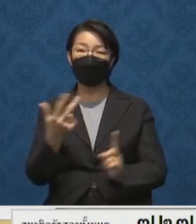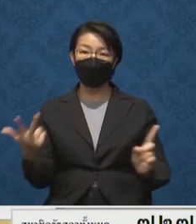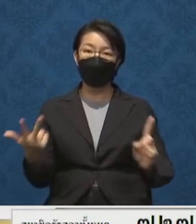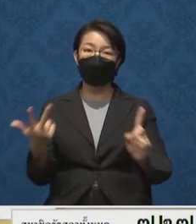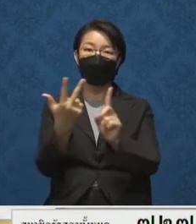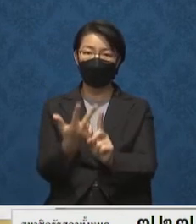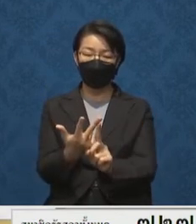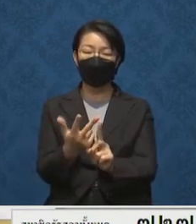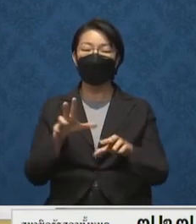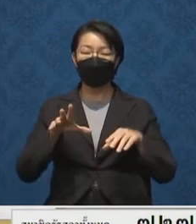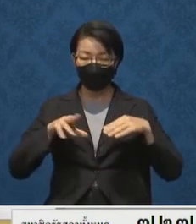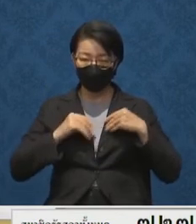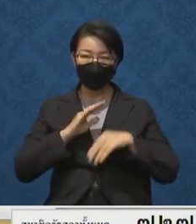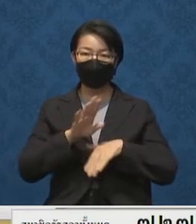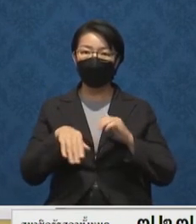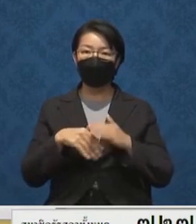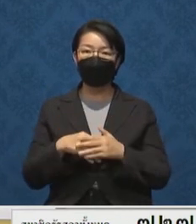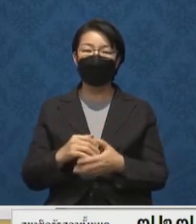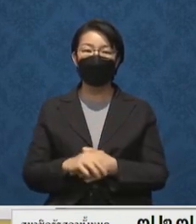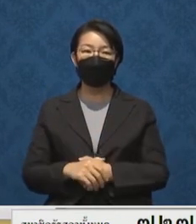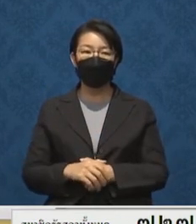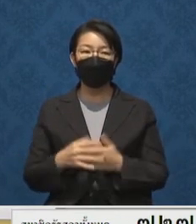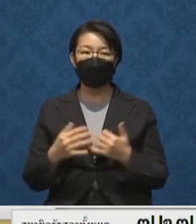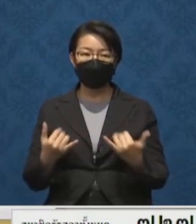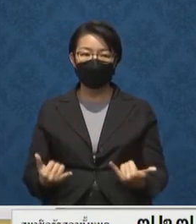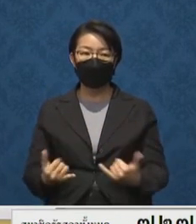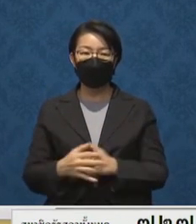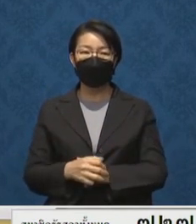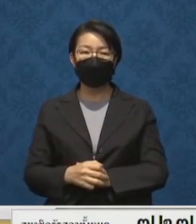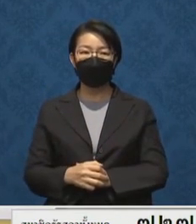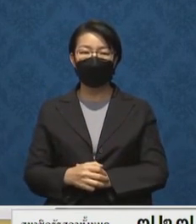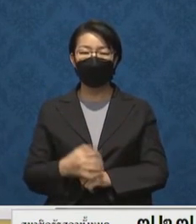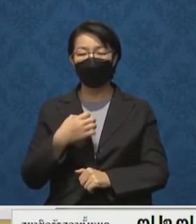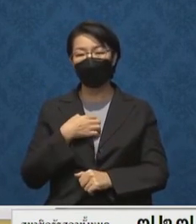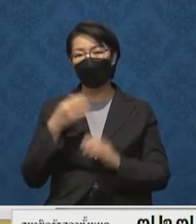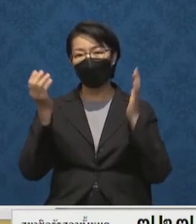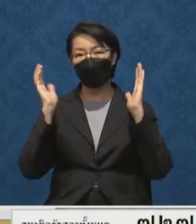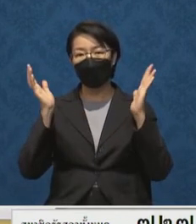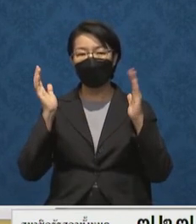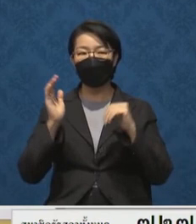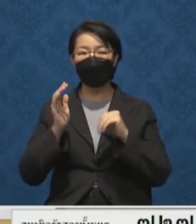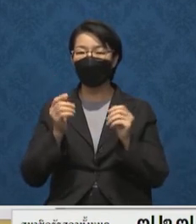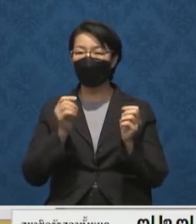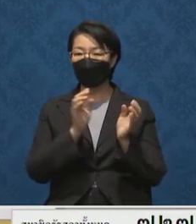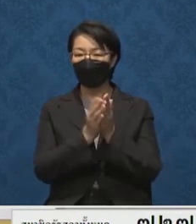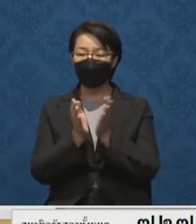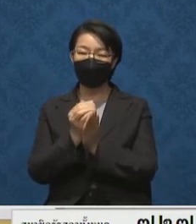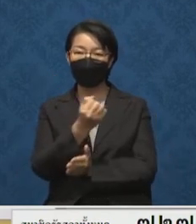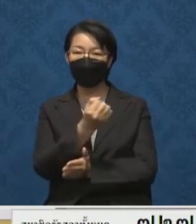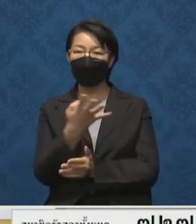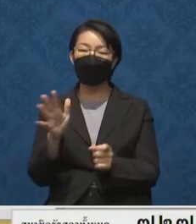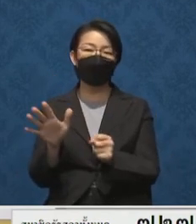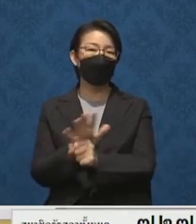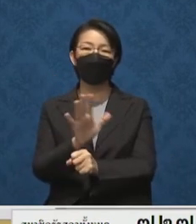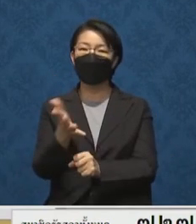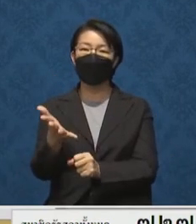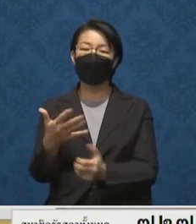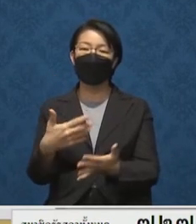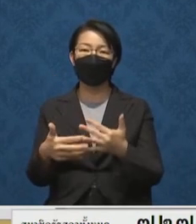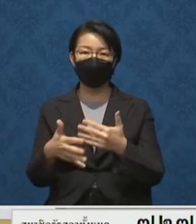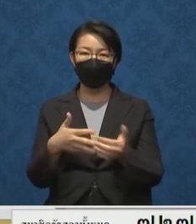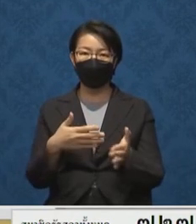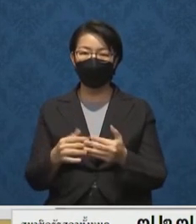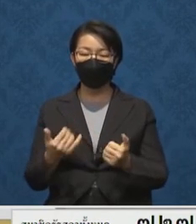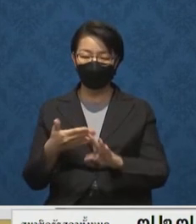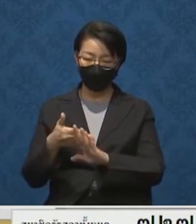ในวันนี้นะครับแ้ว่าผมจะไม่ได้อวิปรายครบหมดทุกร่างก็ตามแต่ก่อนท